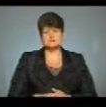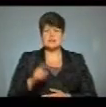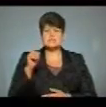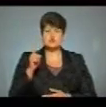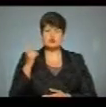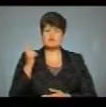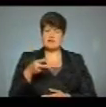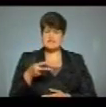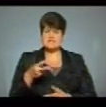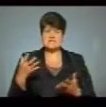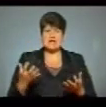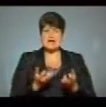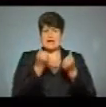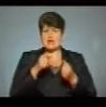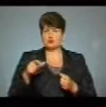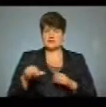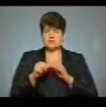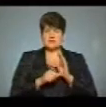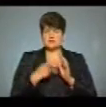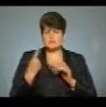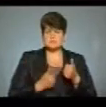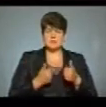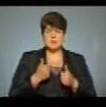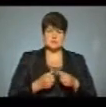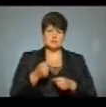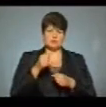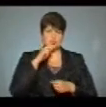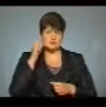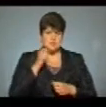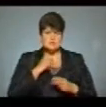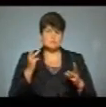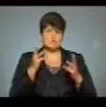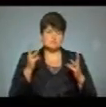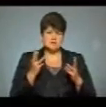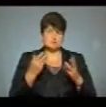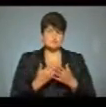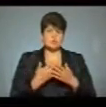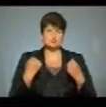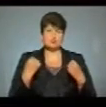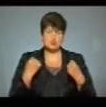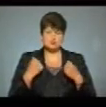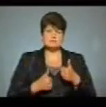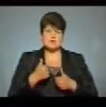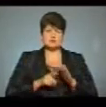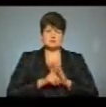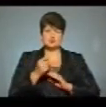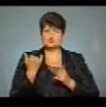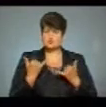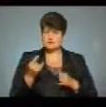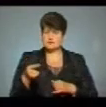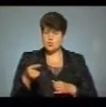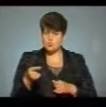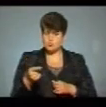Двадцять рятувальників із 16 областей змагаються за Кубок України з пожежно-прикладного спорту. Змагання стартували сьогодні в